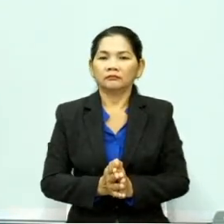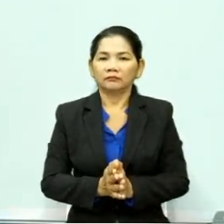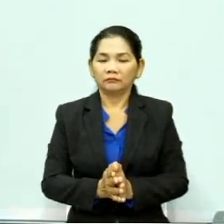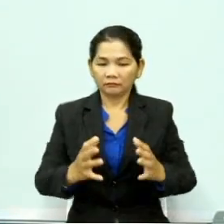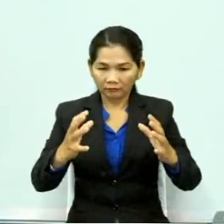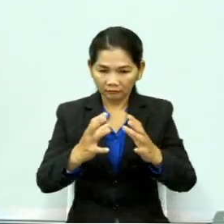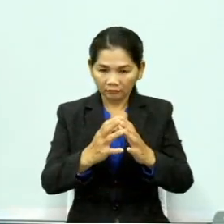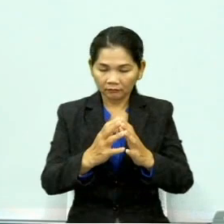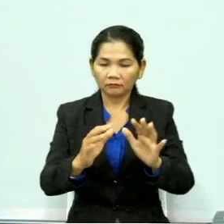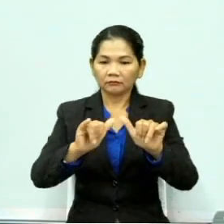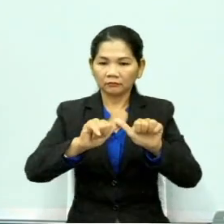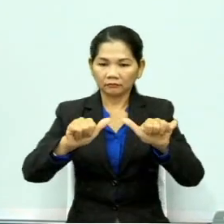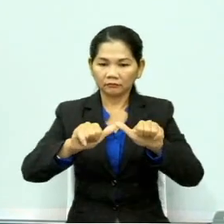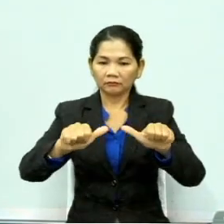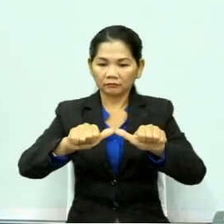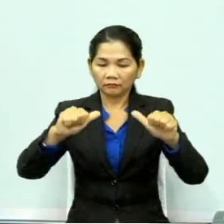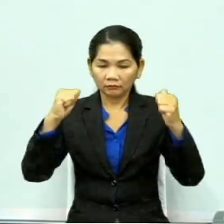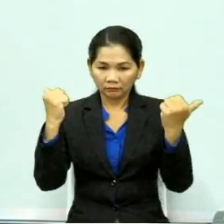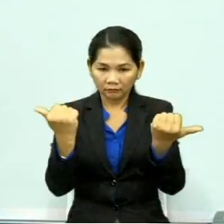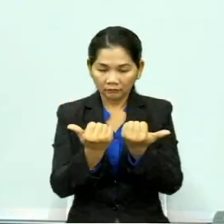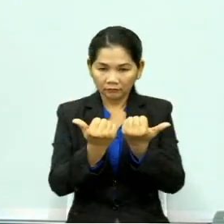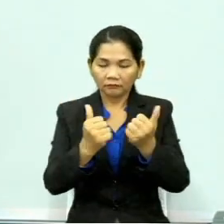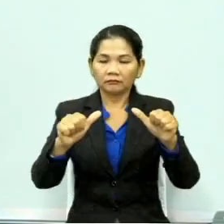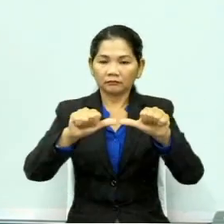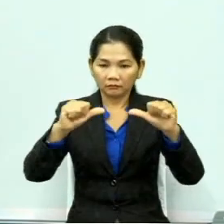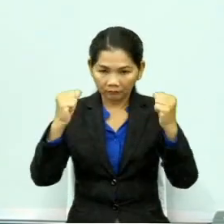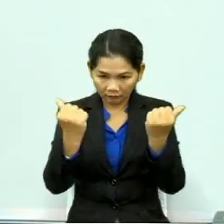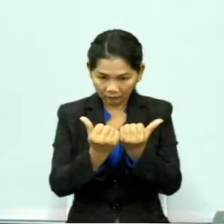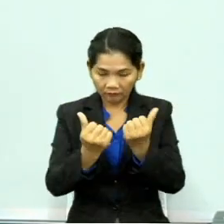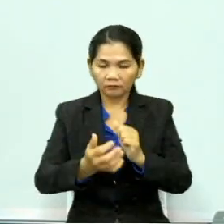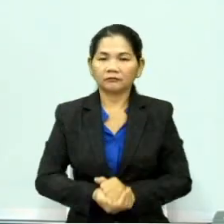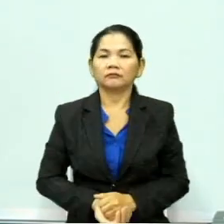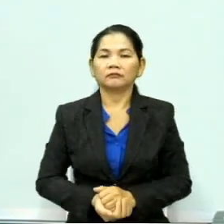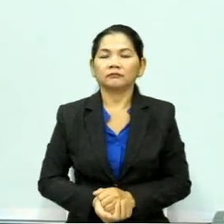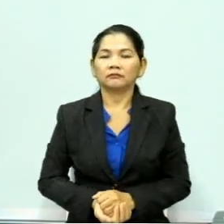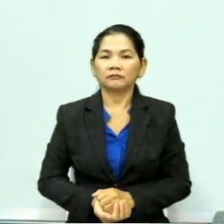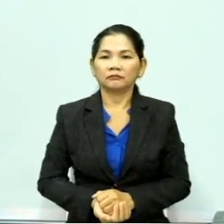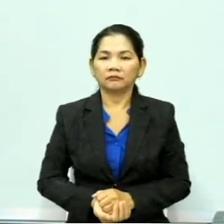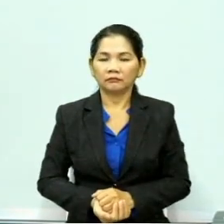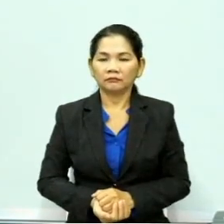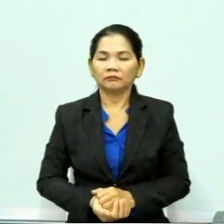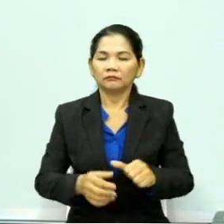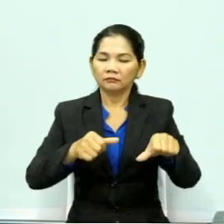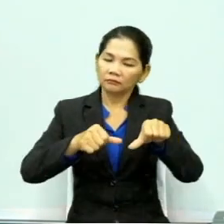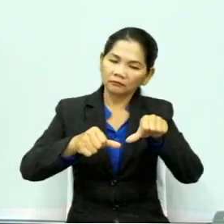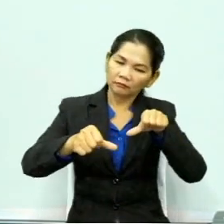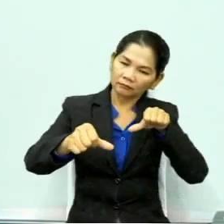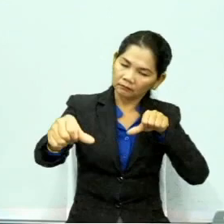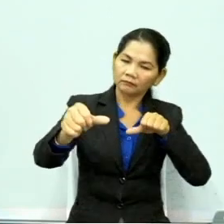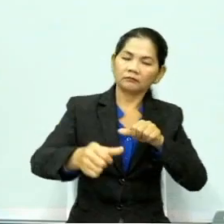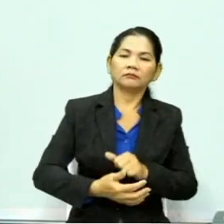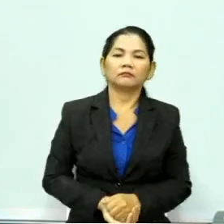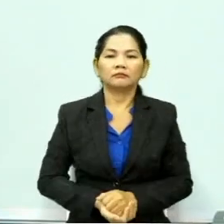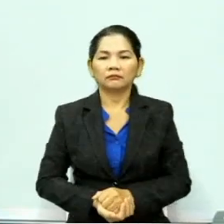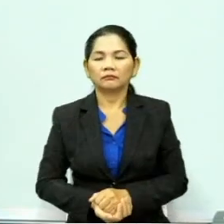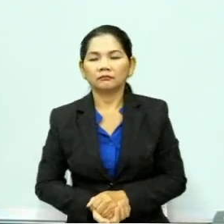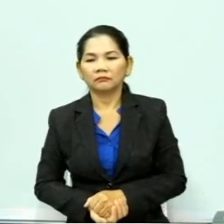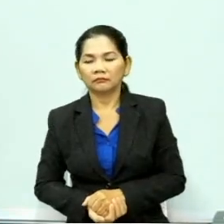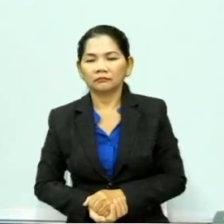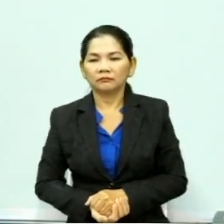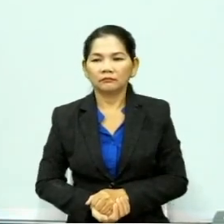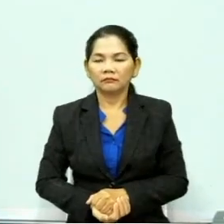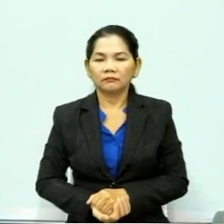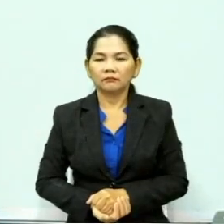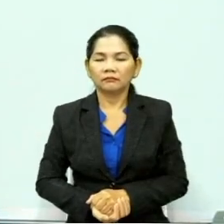cầm nhiệt rồi có chà sạch xa lo hết rồi bó rồi bà dưới cái nó con á bàn tay bị to to không như là hốt chà từ